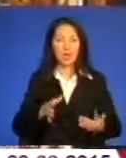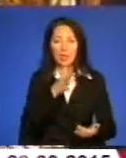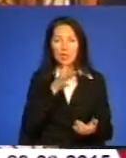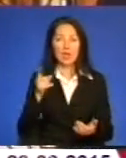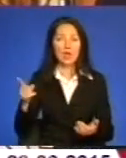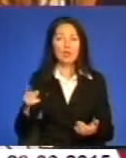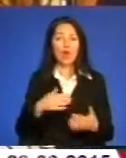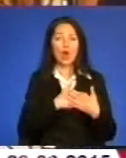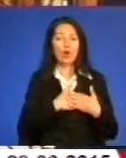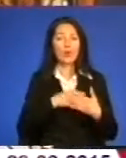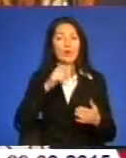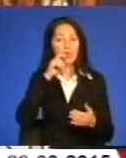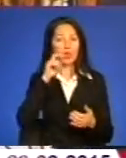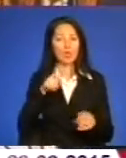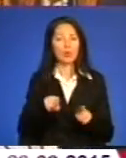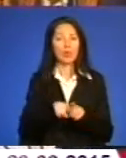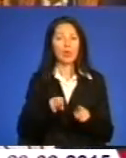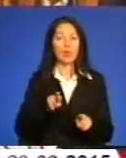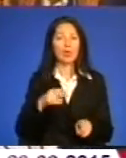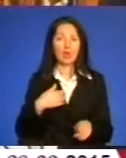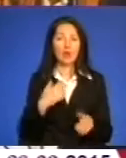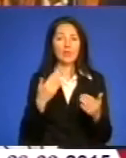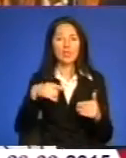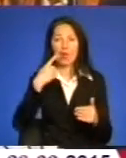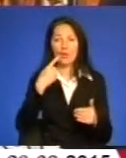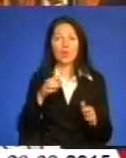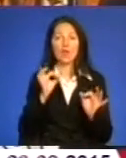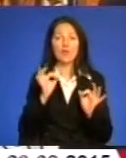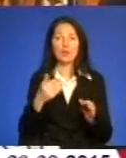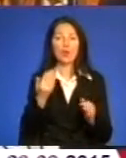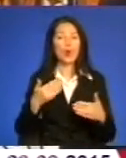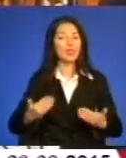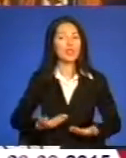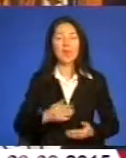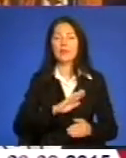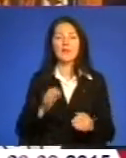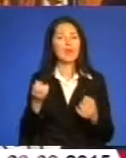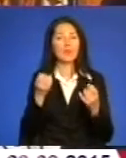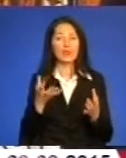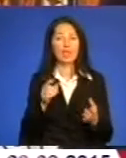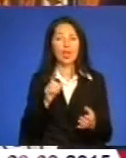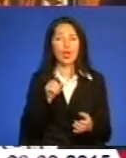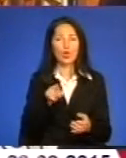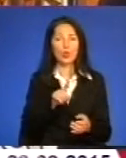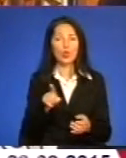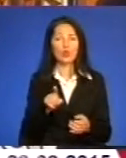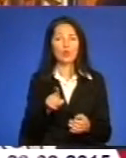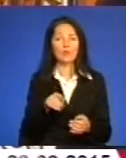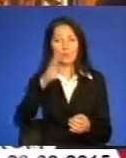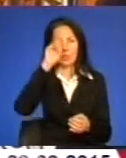Україну. І так, як я вже говорила, що воістину його життя дуже непросте, тому що